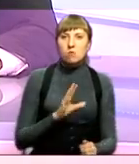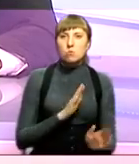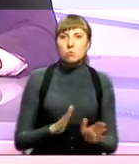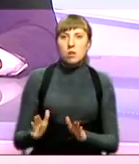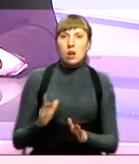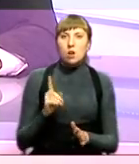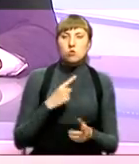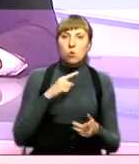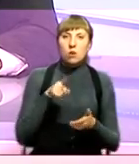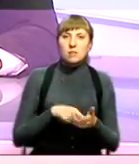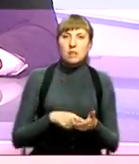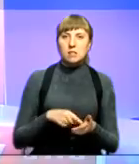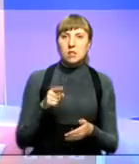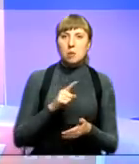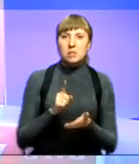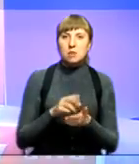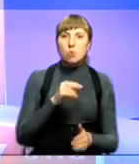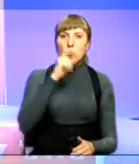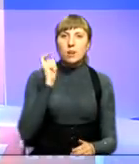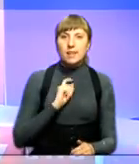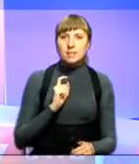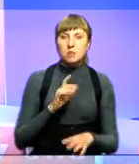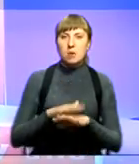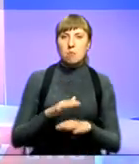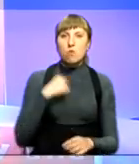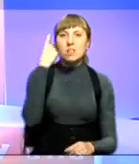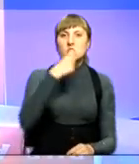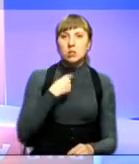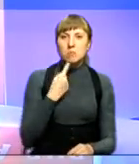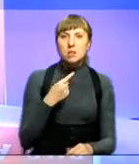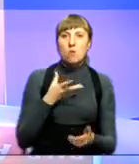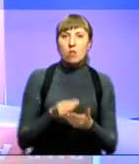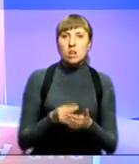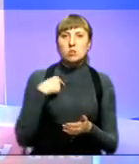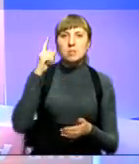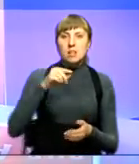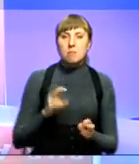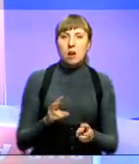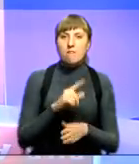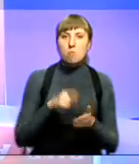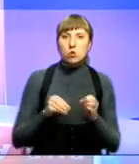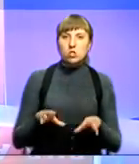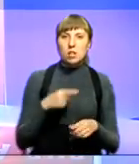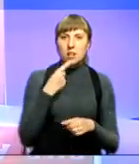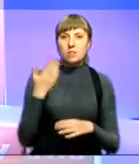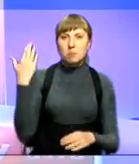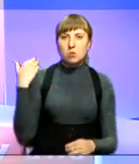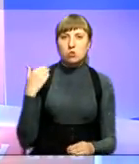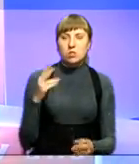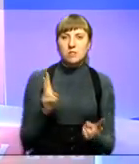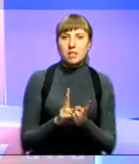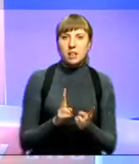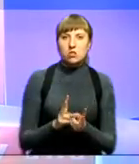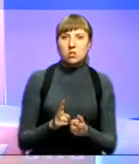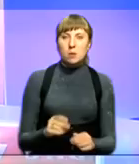обязательств по украинским банкам, по физическим лицам, вкладчикам, мы знаем, как вопрос решается, я об этом говорил в нашей прежней встрече, предыдущей.